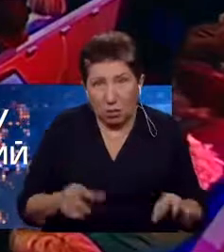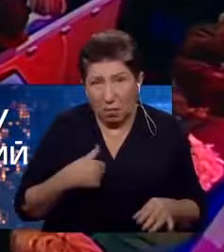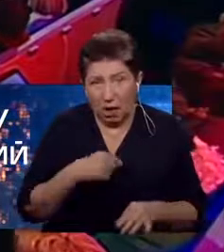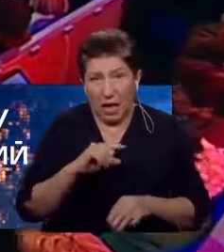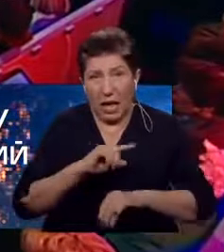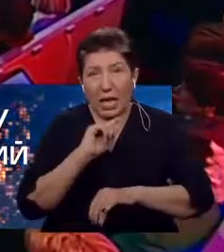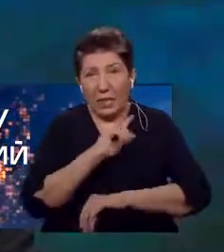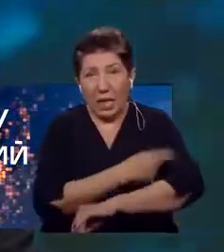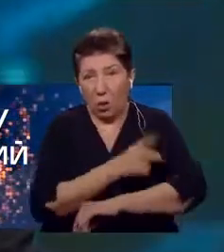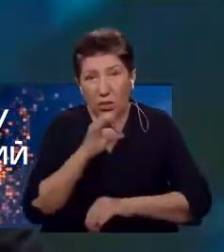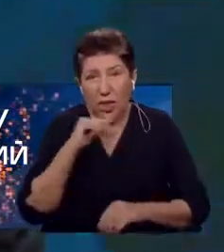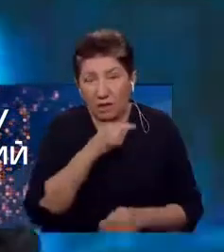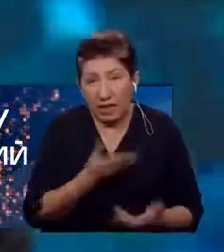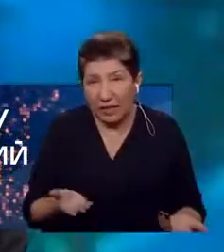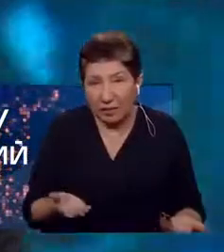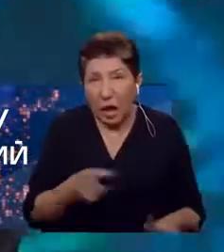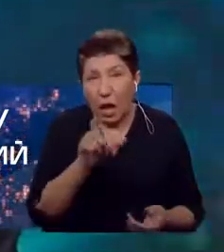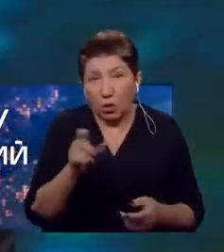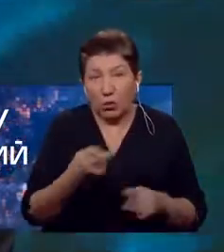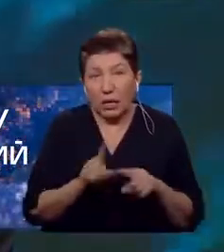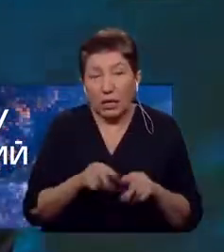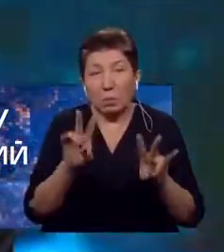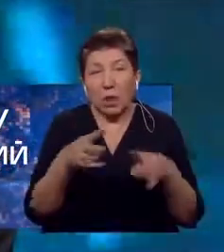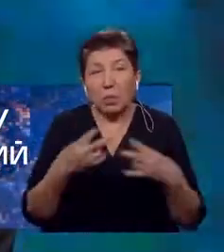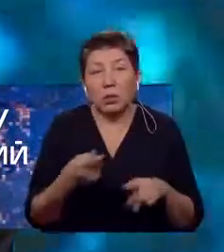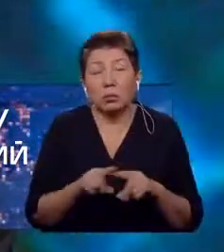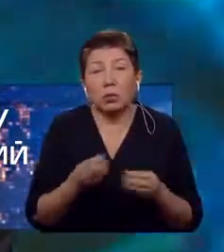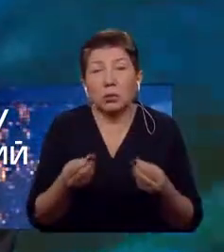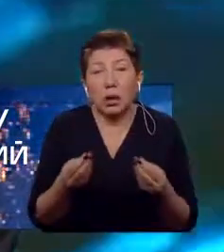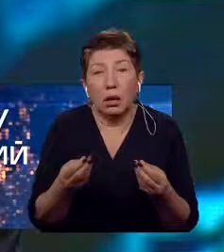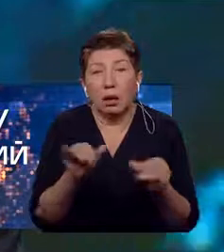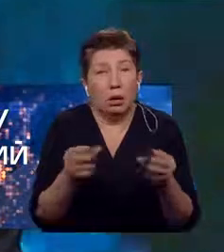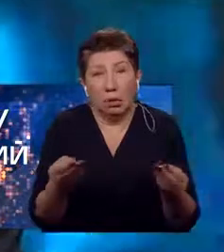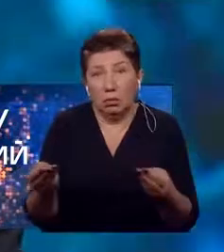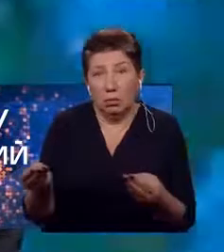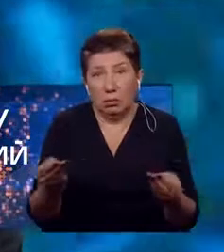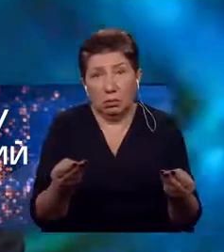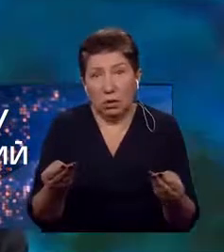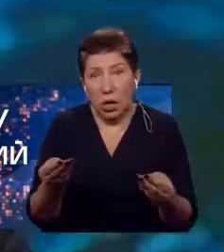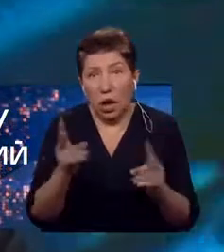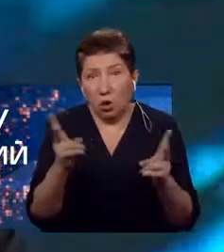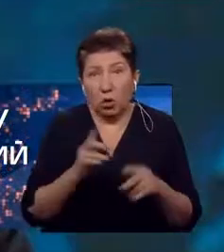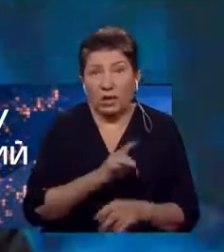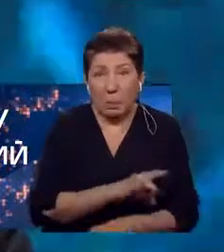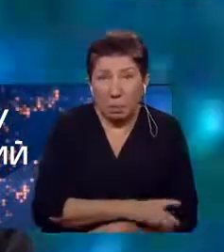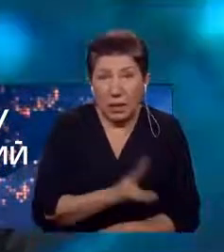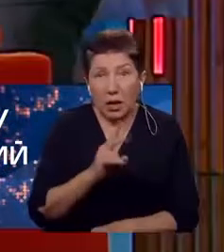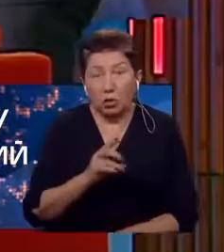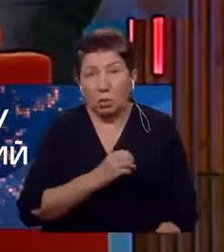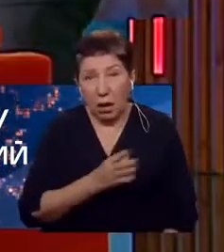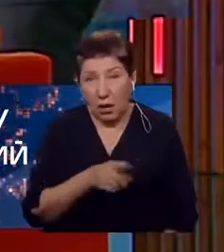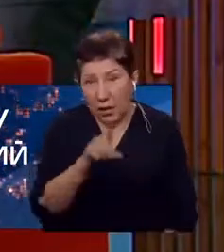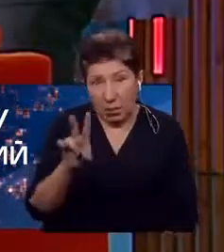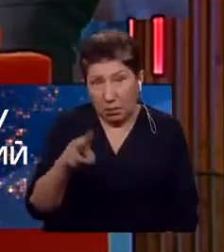енергонеефективні, але саме головне, люди, яким це не потрібно, люди, які не бідні або багаті, їм не